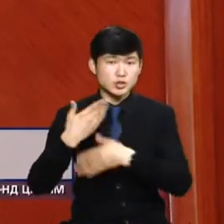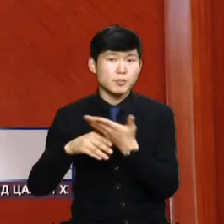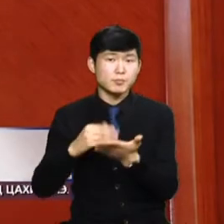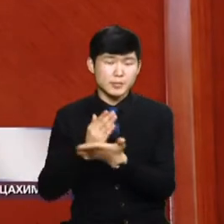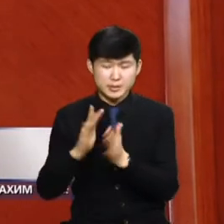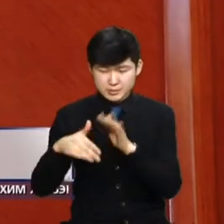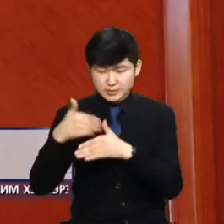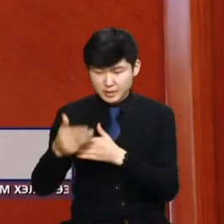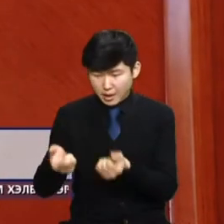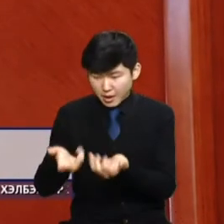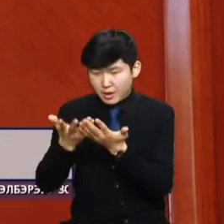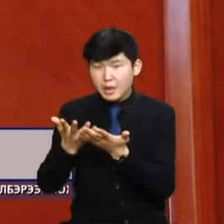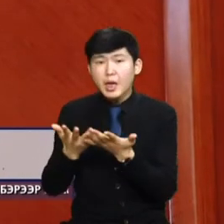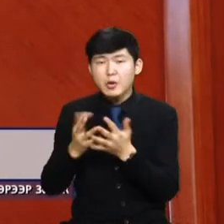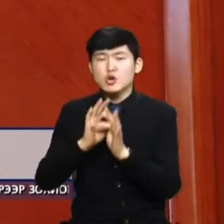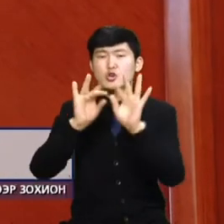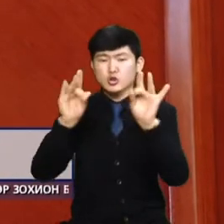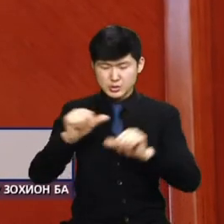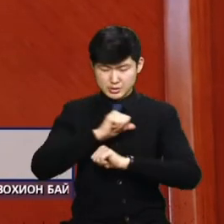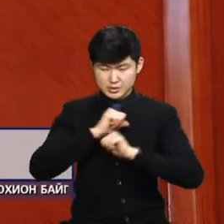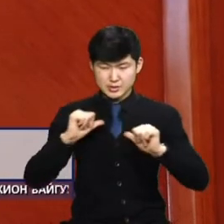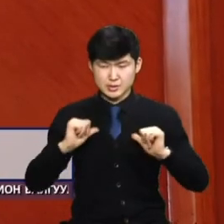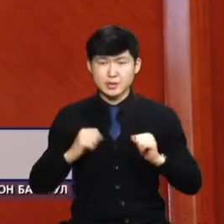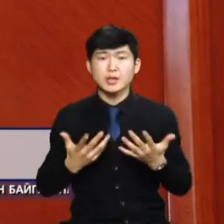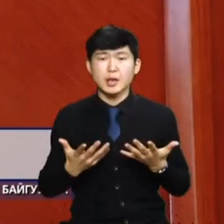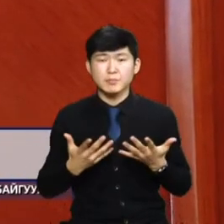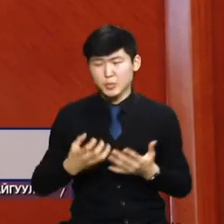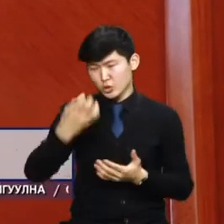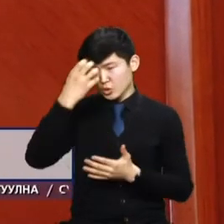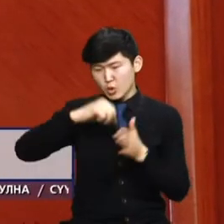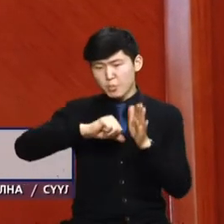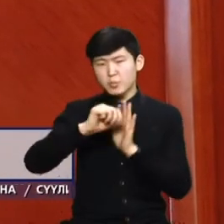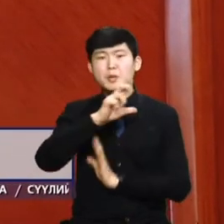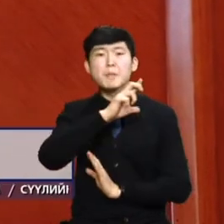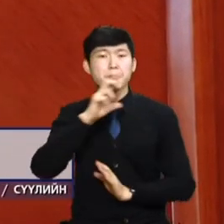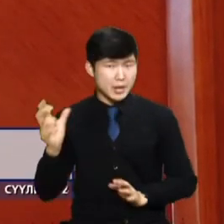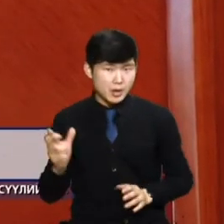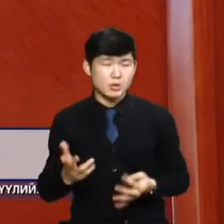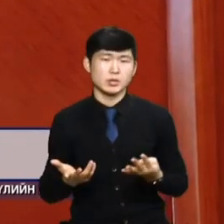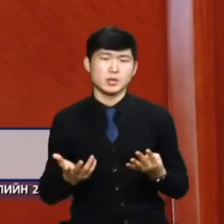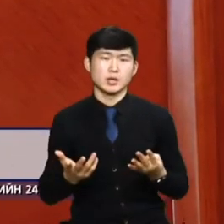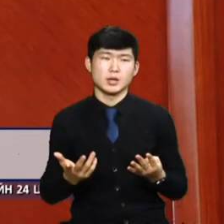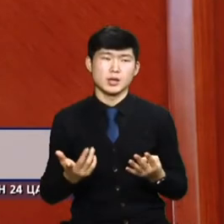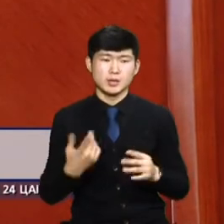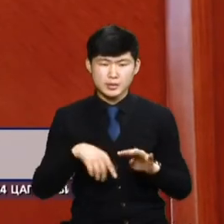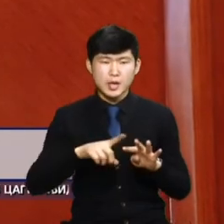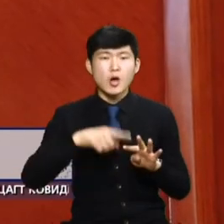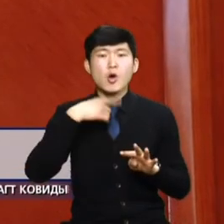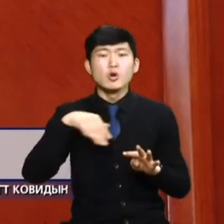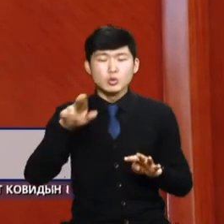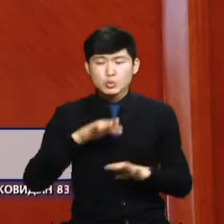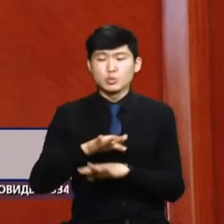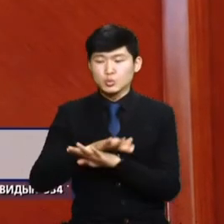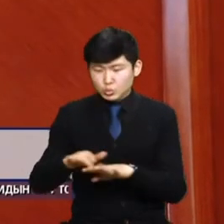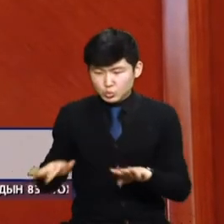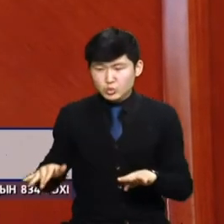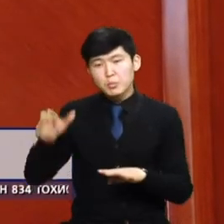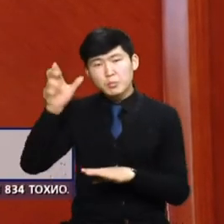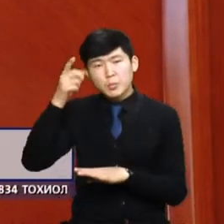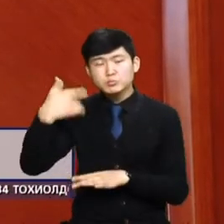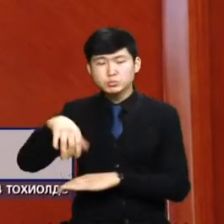За ингээд энэ санал гарснаас хойш одоо маш олон иргэд төрийн бас байгууллагууд, За мөн одоо охтууд, хүүхдүүд, ерөнхий